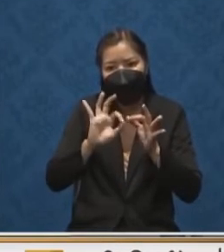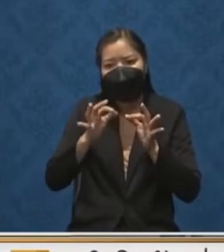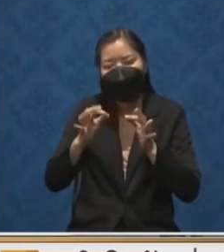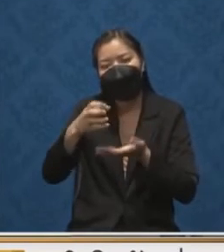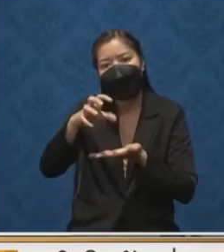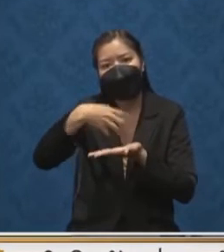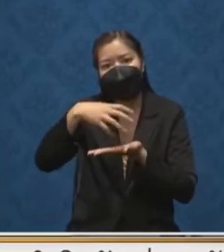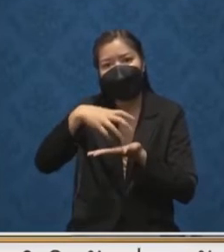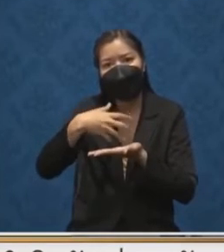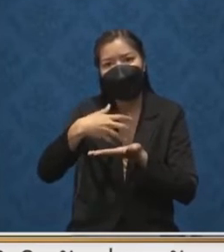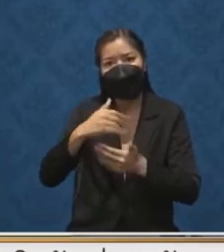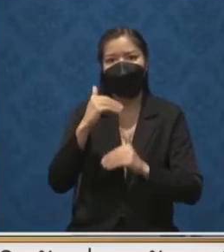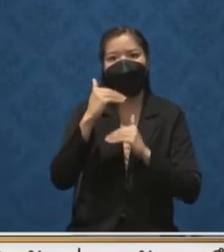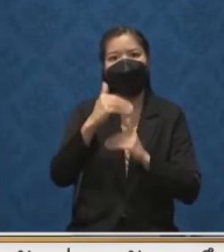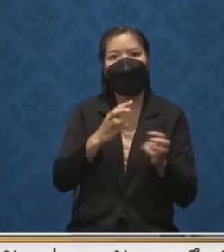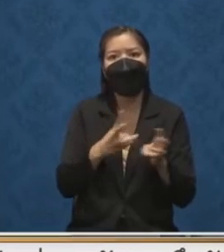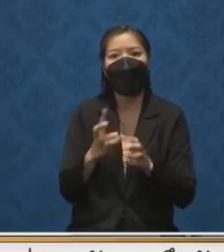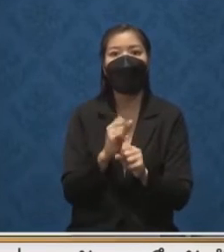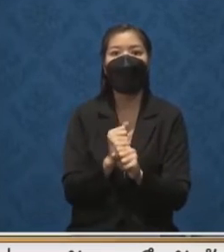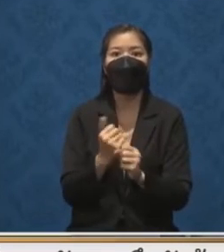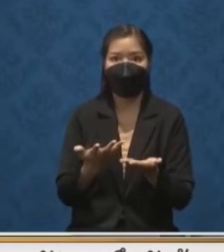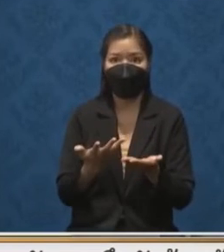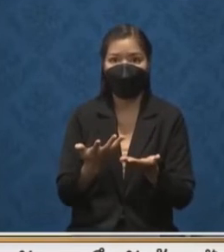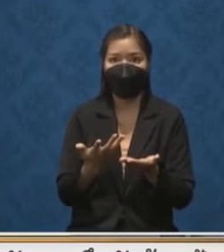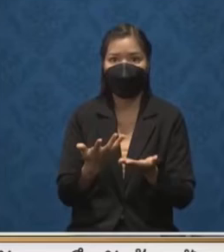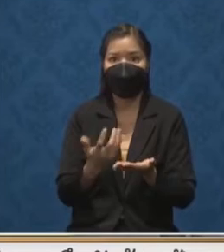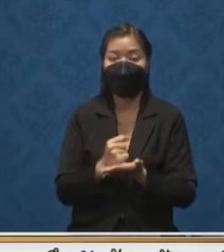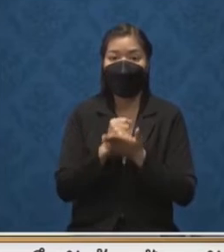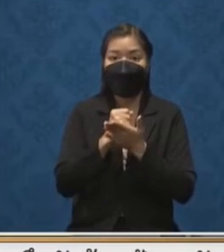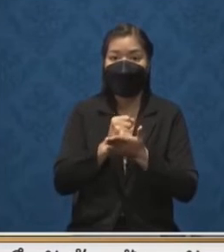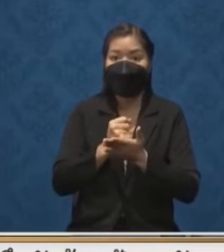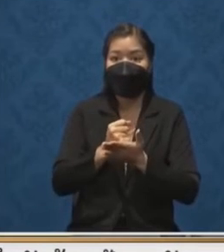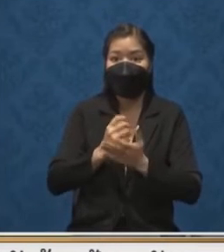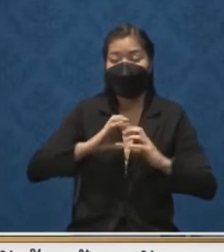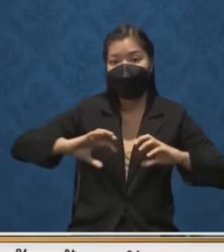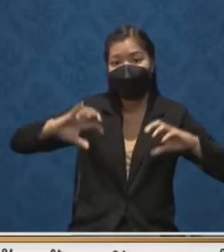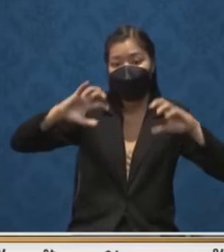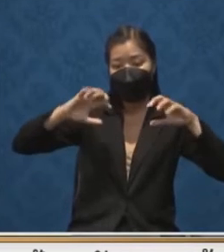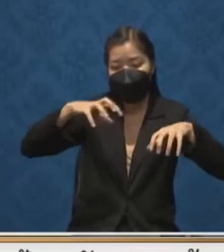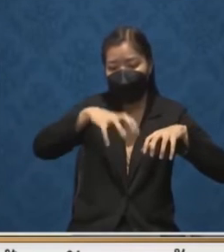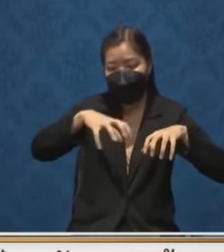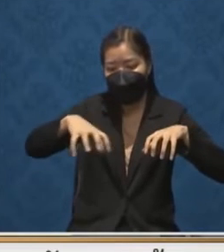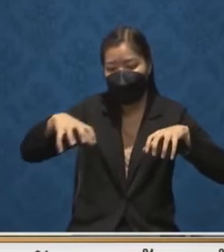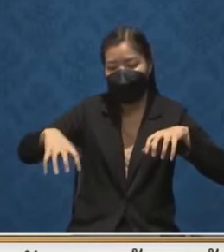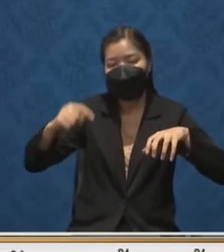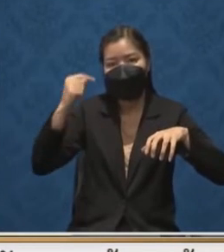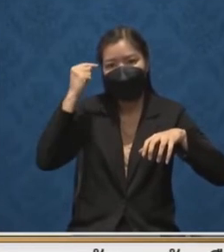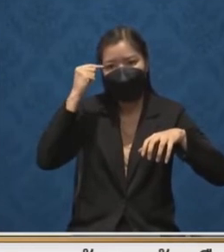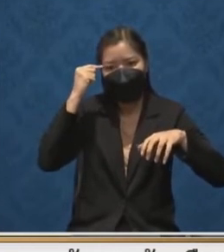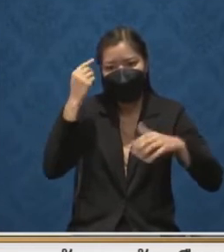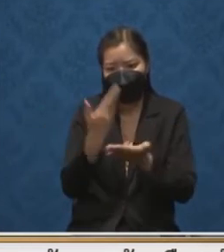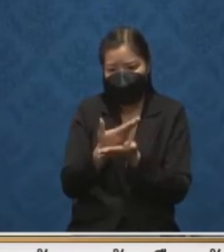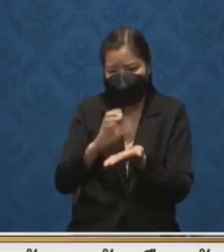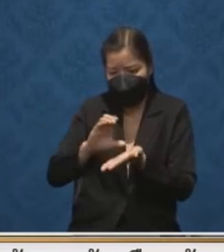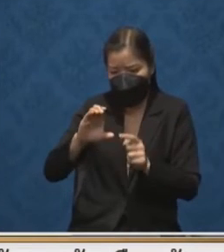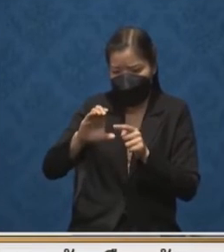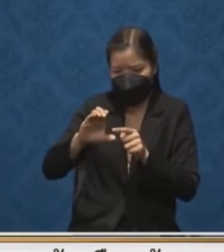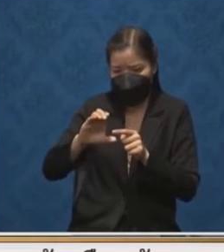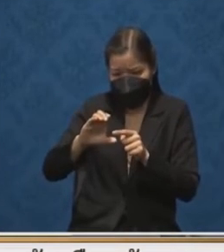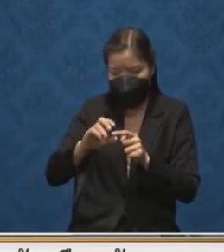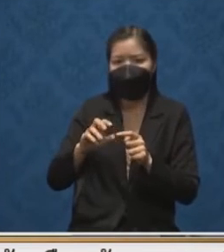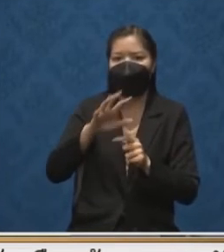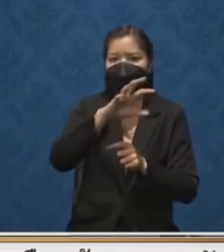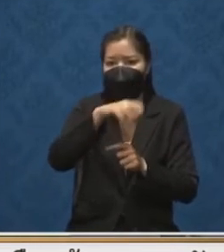ตร์ในเรื่องนี้อย่างไรเพื่อที่จะให้ส่วนราชการต่างๆนะครับมีความ มุ่งมั่นที่จะใช้งบประมาณให้เกิดประโยชน์ได้ม